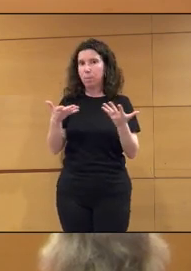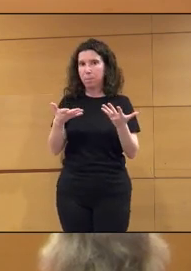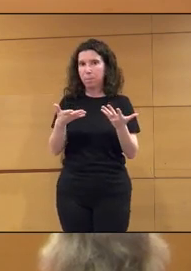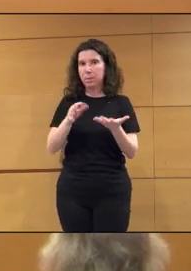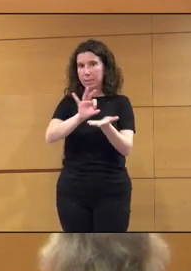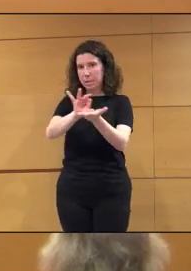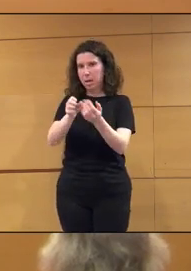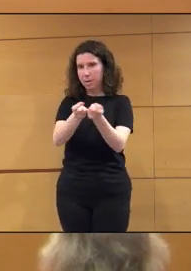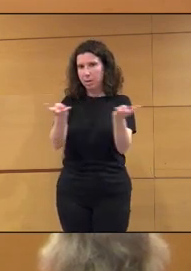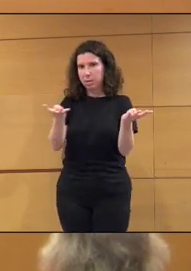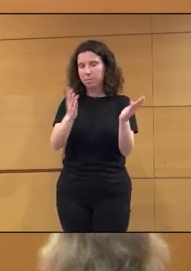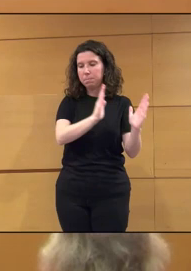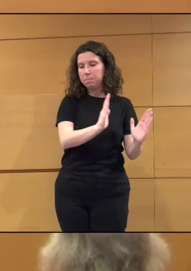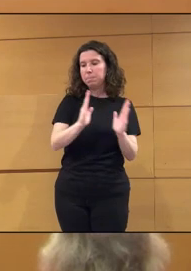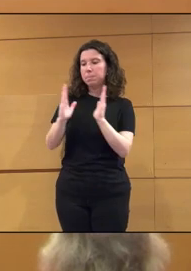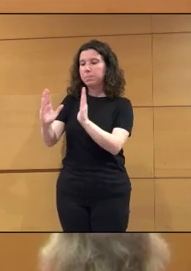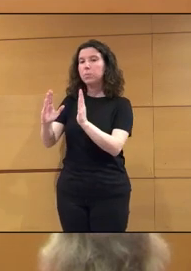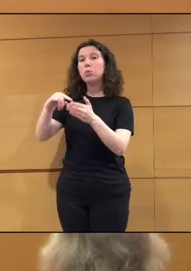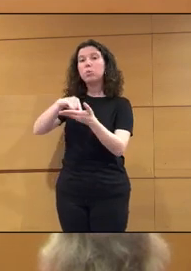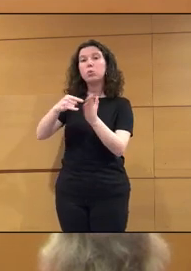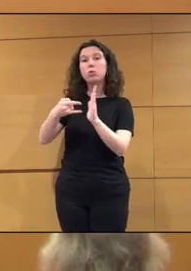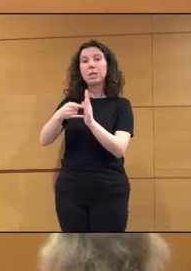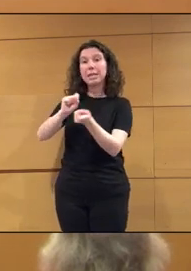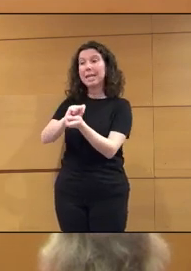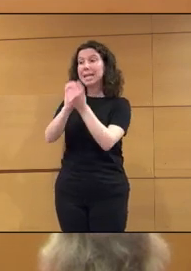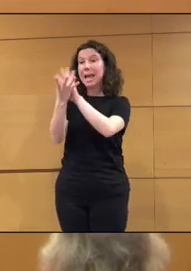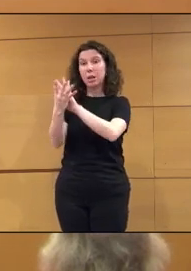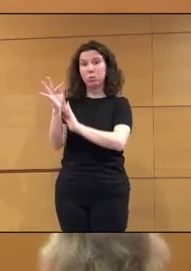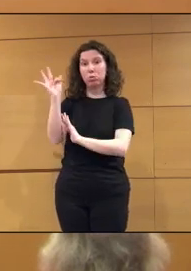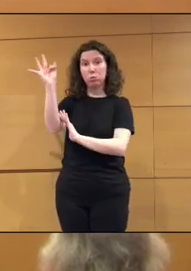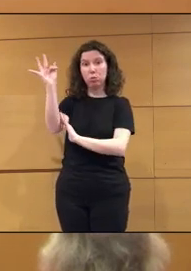serveis. I també tenim els projectes d'Erasmus Plus, que són de millora